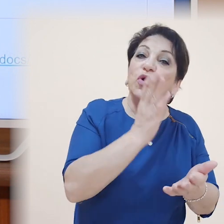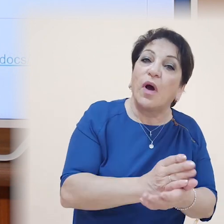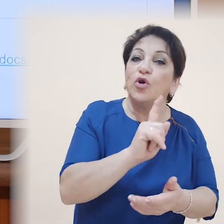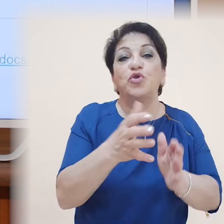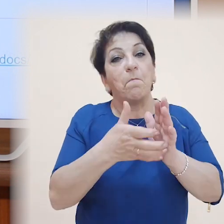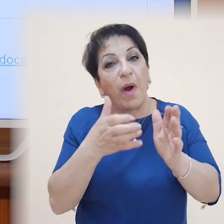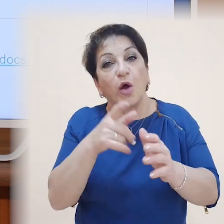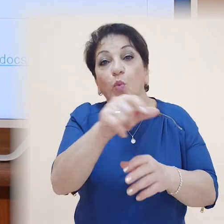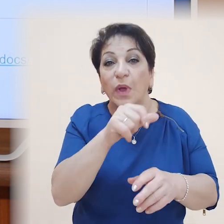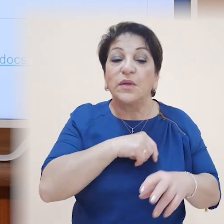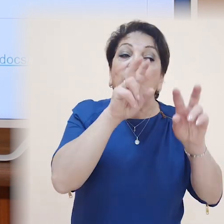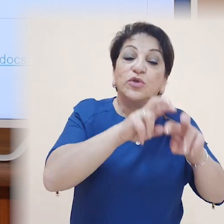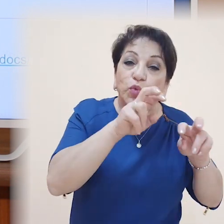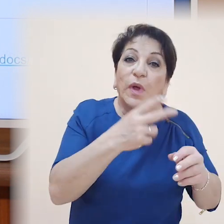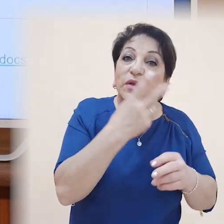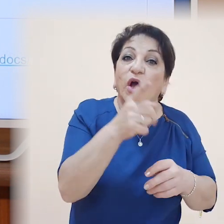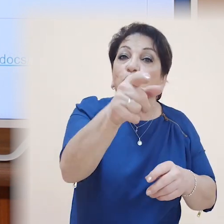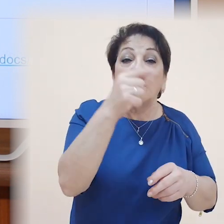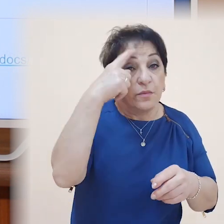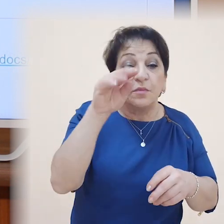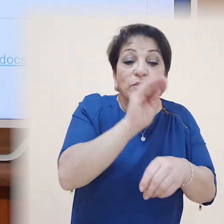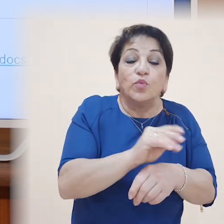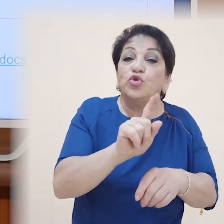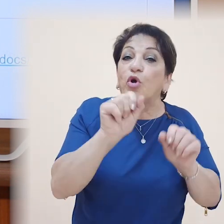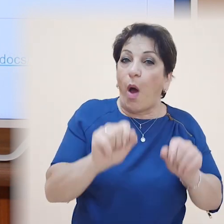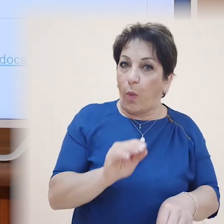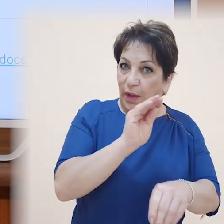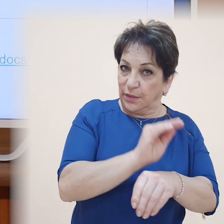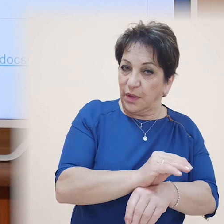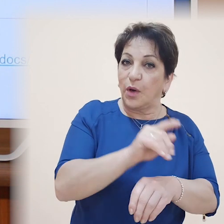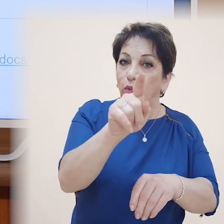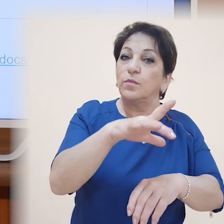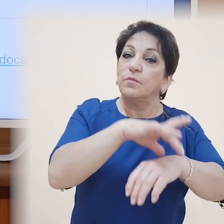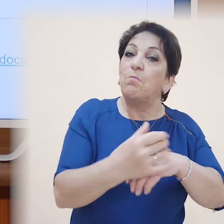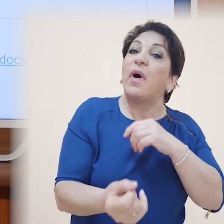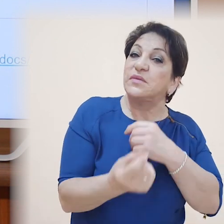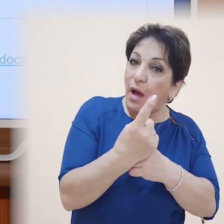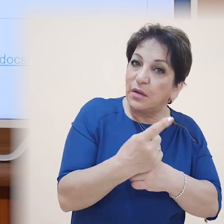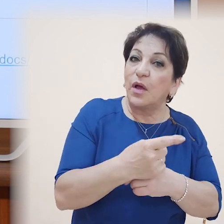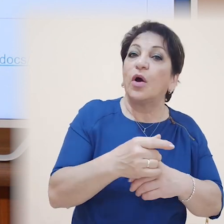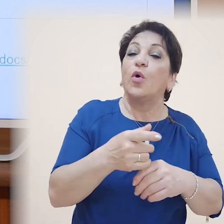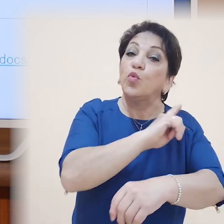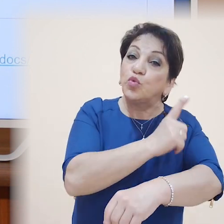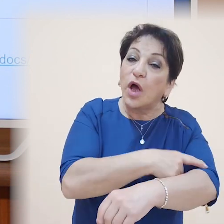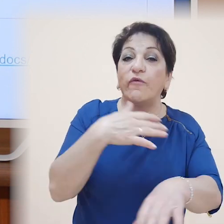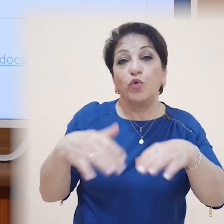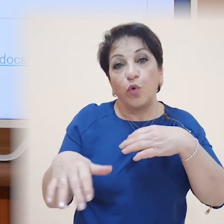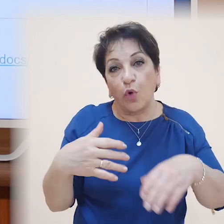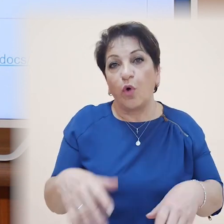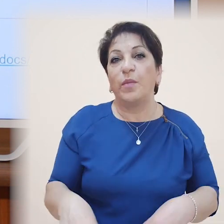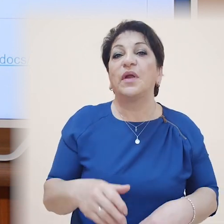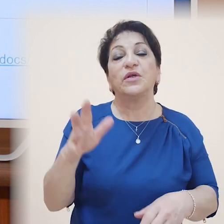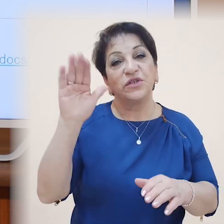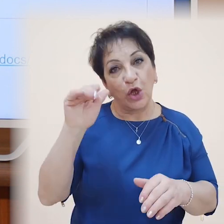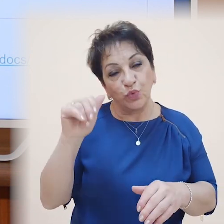բացահայտենք այս մարզի զարգացման հնարավորությունները և իհարկե բացահայտենք նրա ուժեղ և թույլ կողմերը։ Ստեսություն